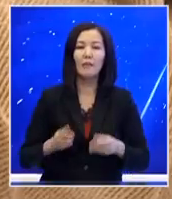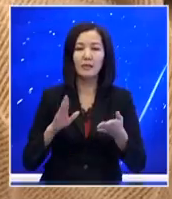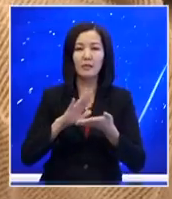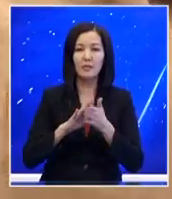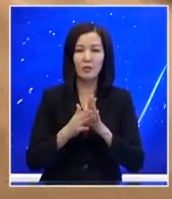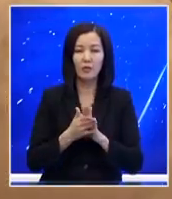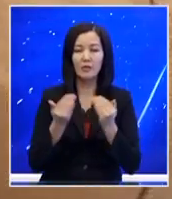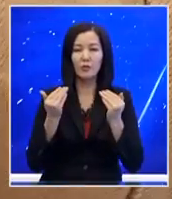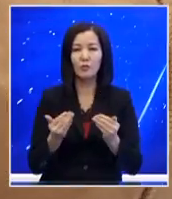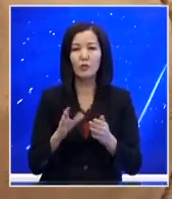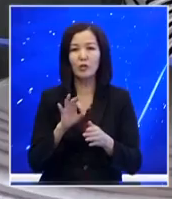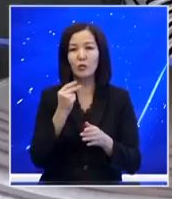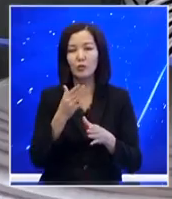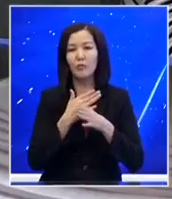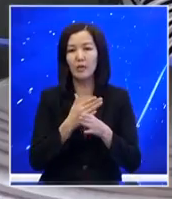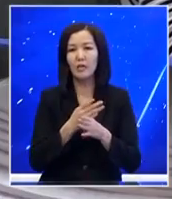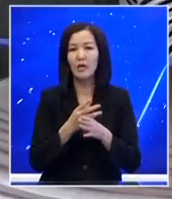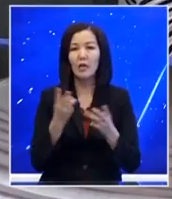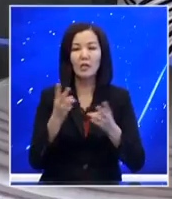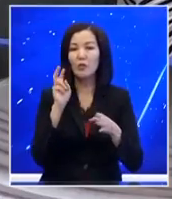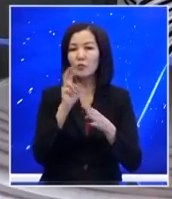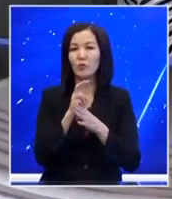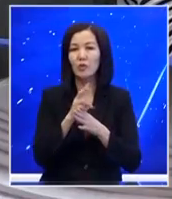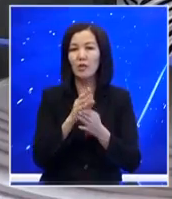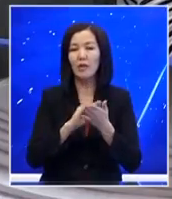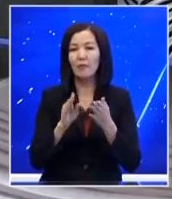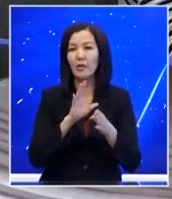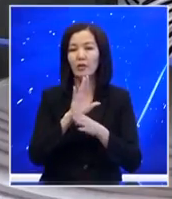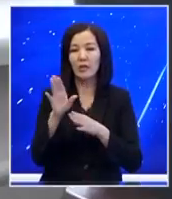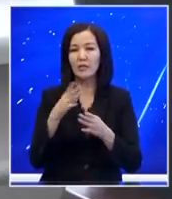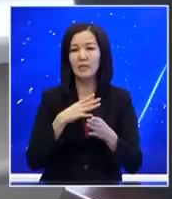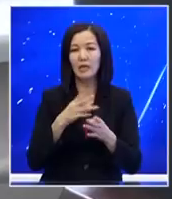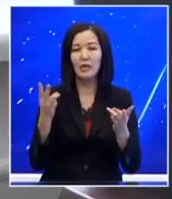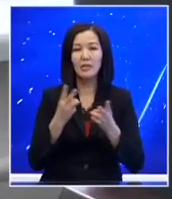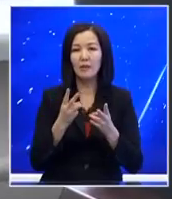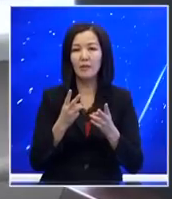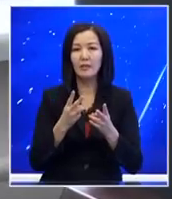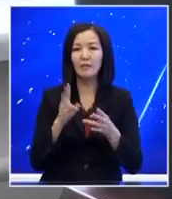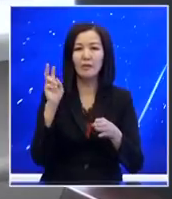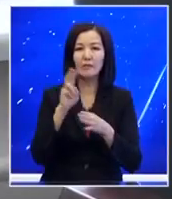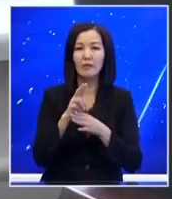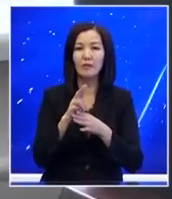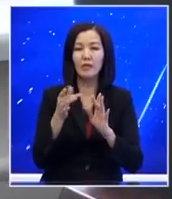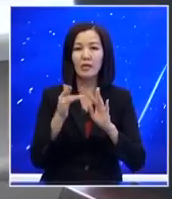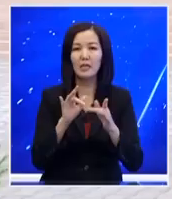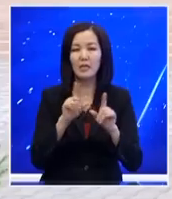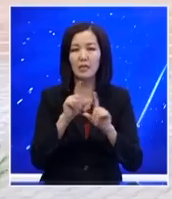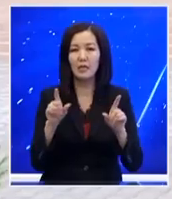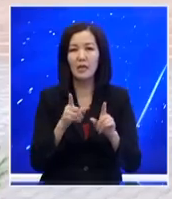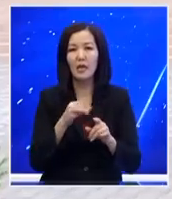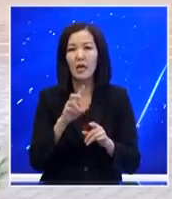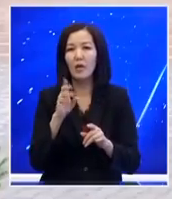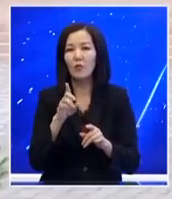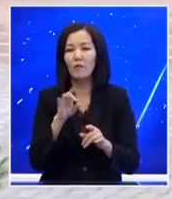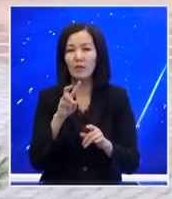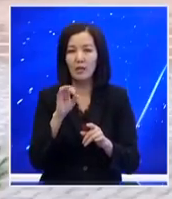чтобы приобрести данный соцпакет, не нужно выходить из дома и обращаться в госорганы. Нет необходимости прибегать и к интернет-платформам, как и ГОВ или